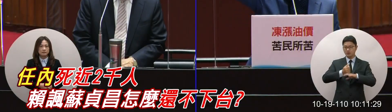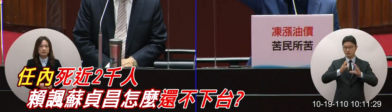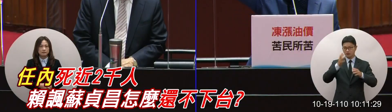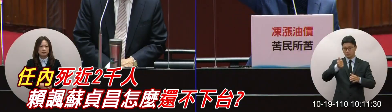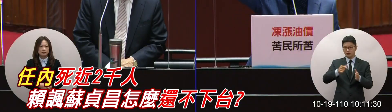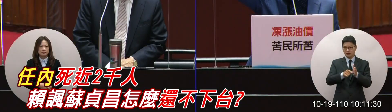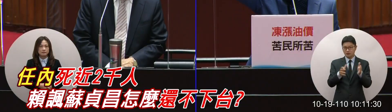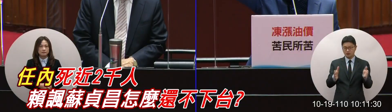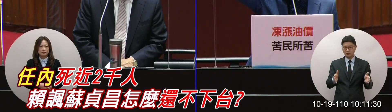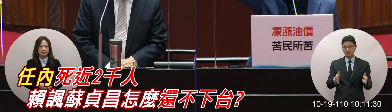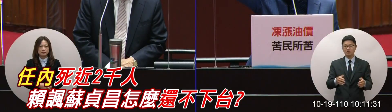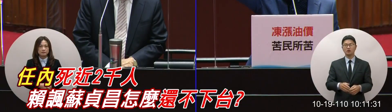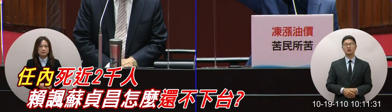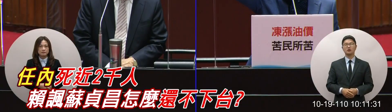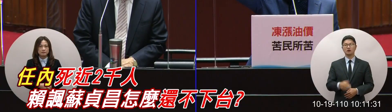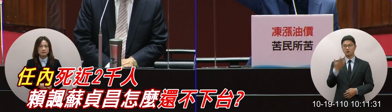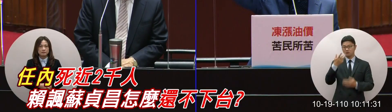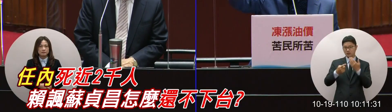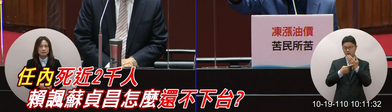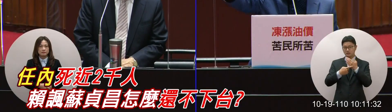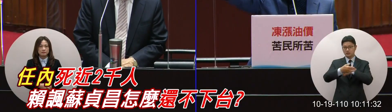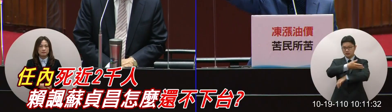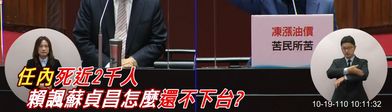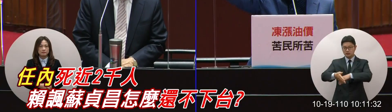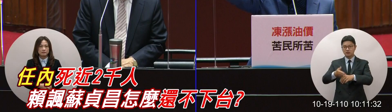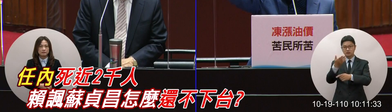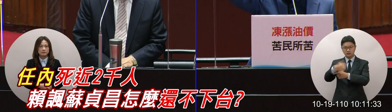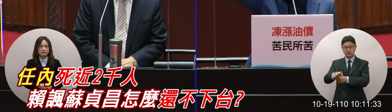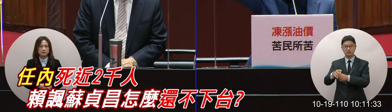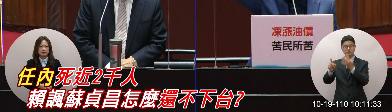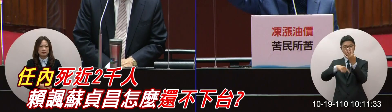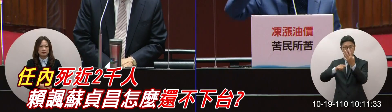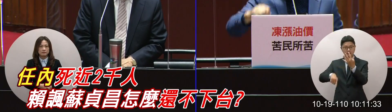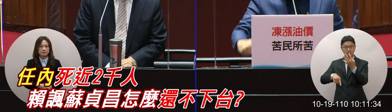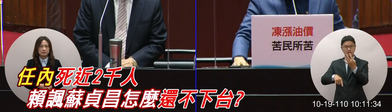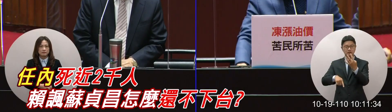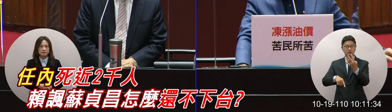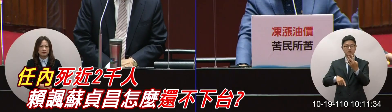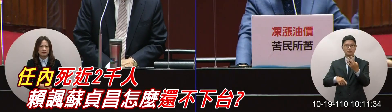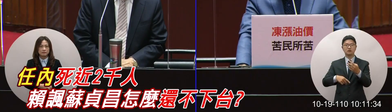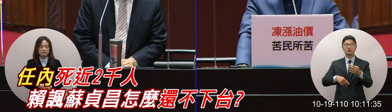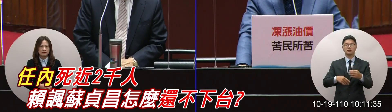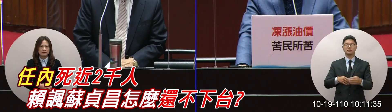死了8场戏，死了4个人，请辞啊，政治责任，